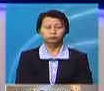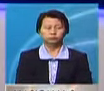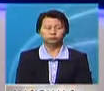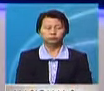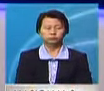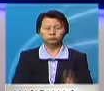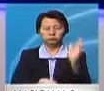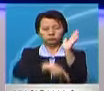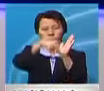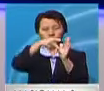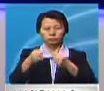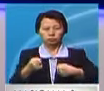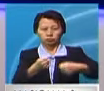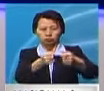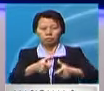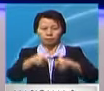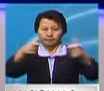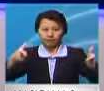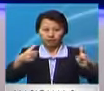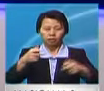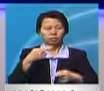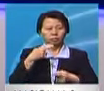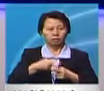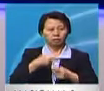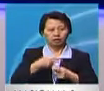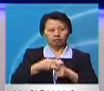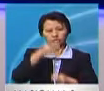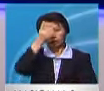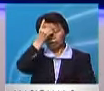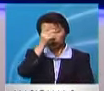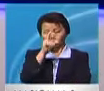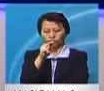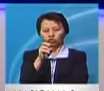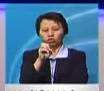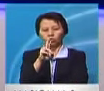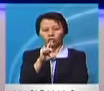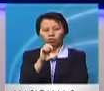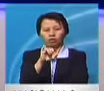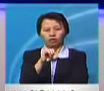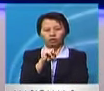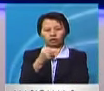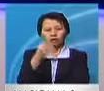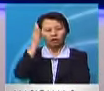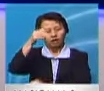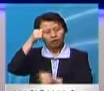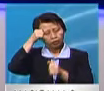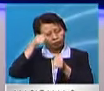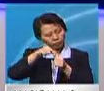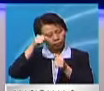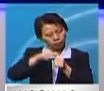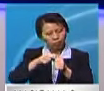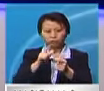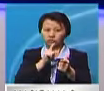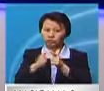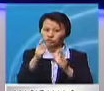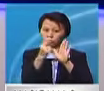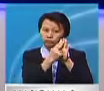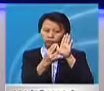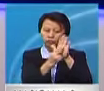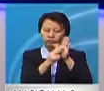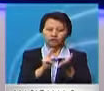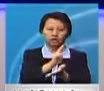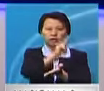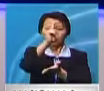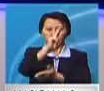Mengimbau Parlimen Sungai Besar, nama Allahyarham Datuk Noriah Kasnon akan sentiasa diingati. Lulusan undang-undang dari